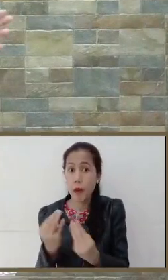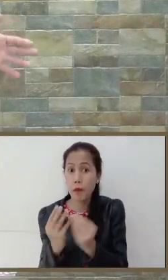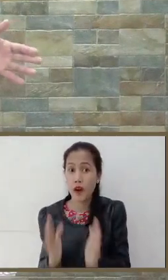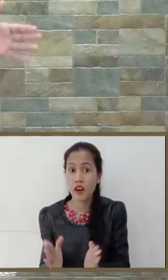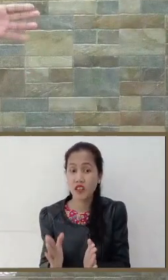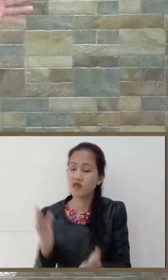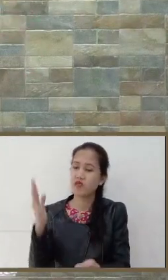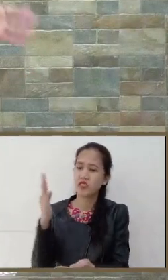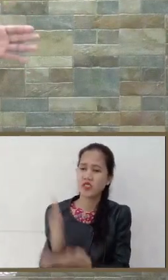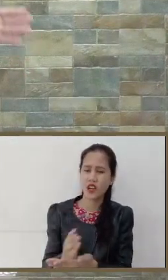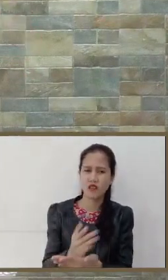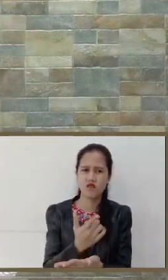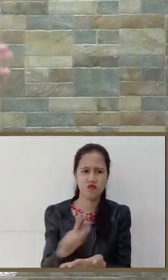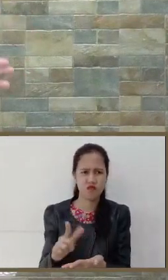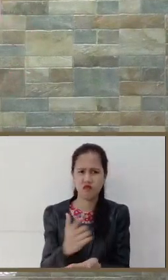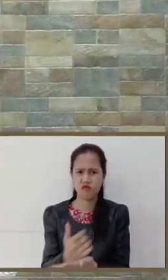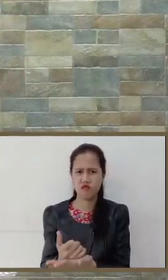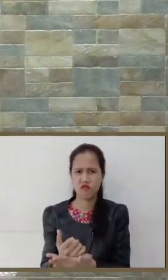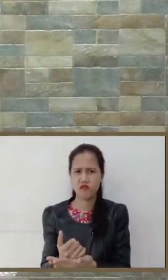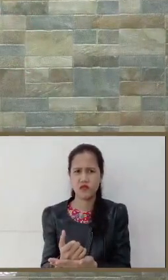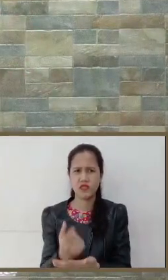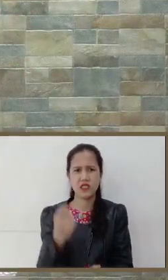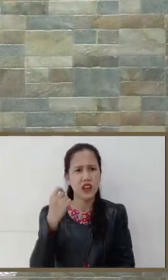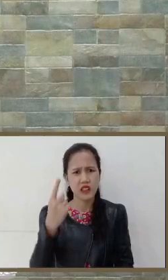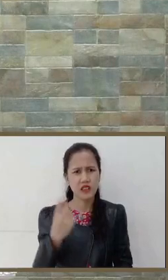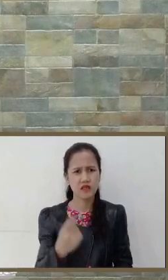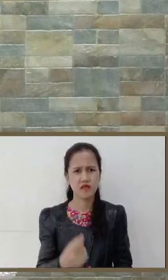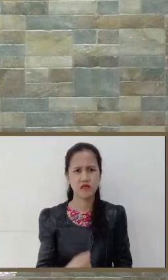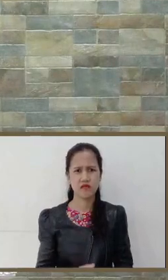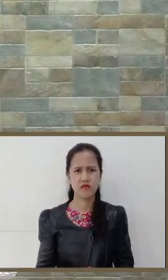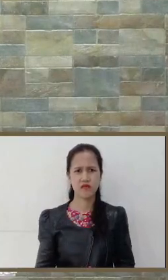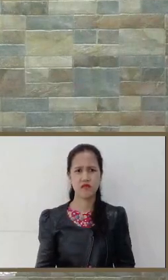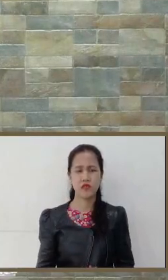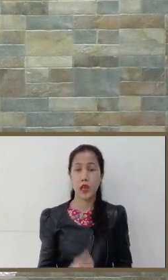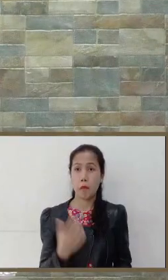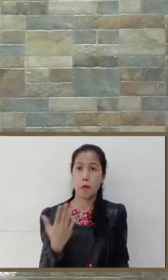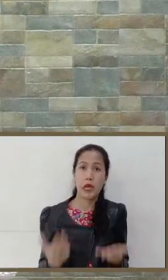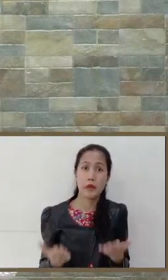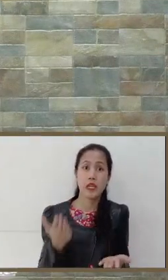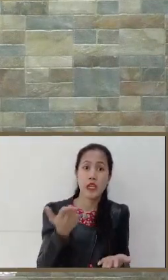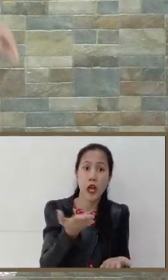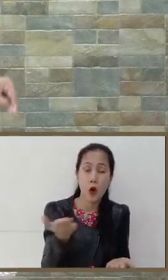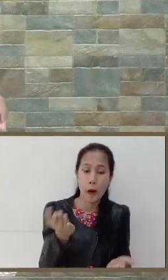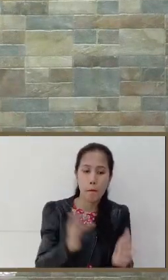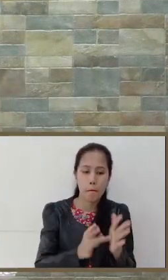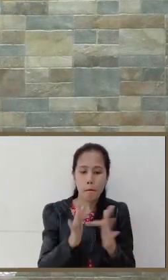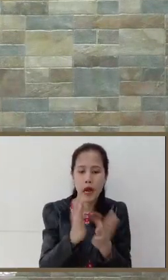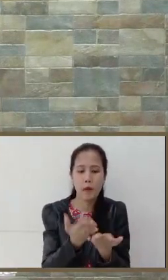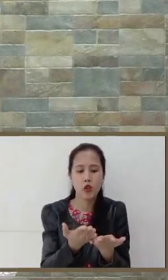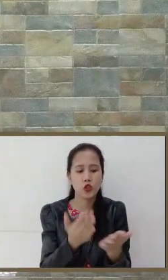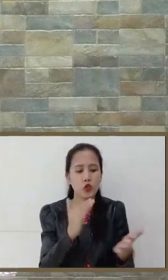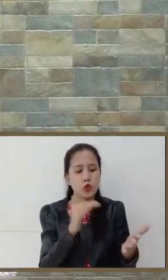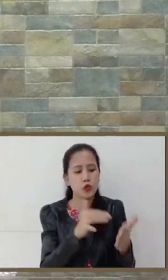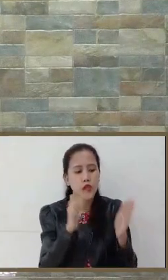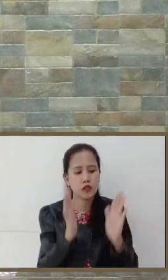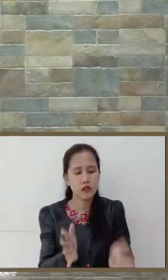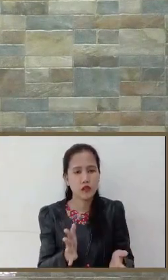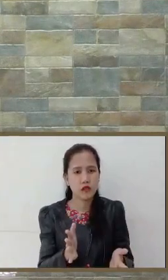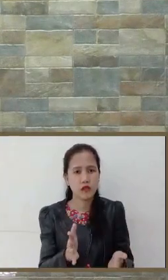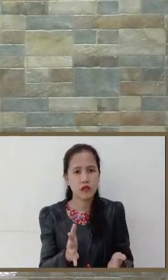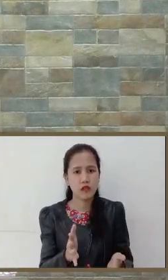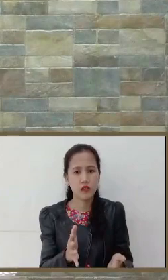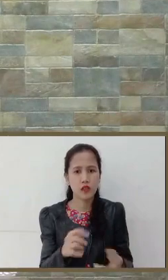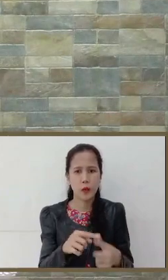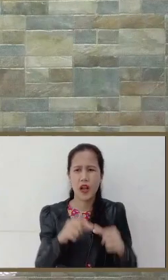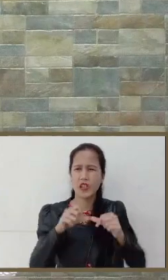dati 10 souls won a week, dapat meron ka. Kung hindi ka makapag-win ng 10 souls won a week, bawal ka mag-perform. Kaya yung iba,